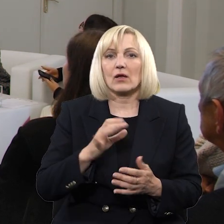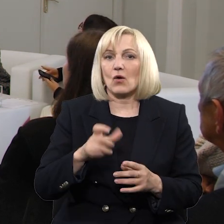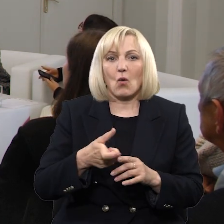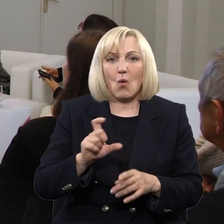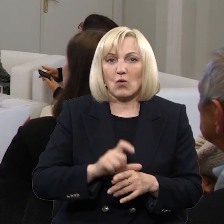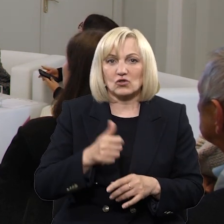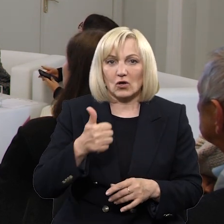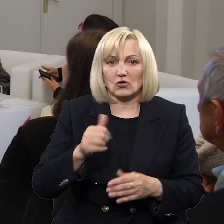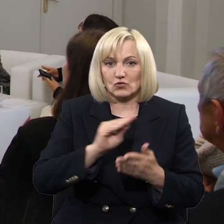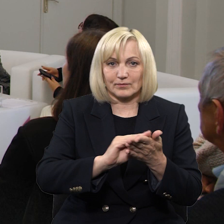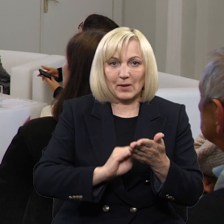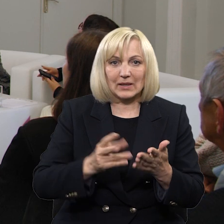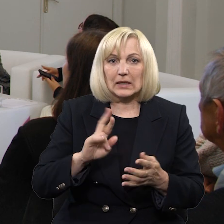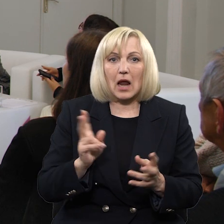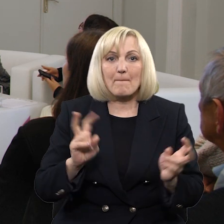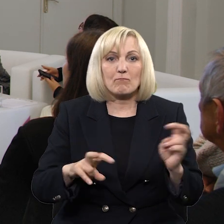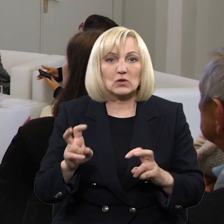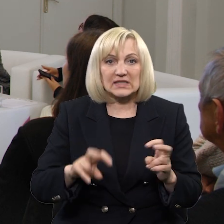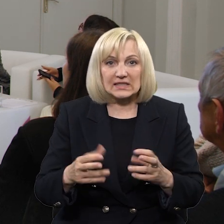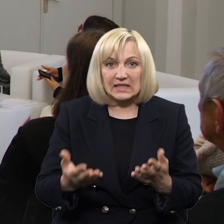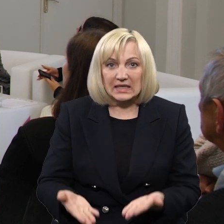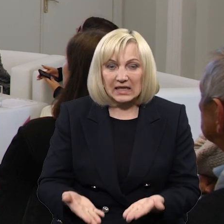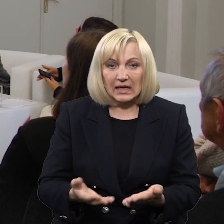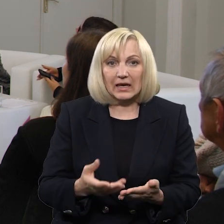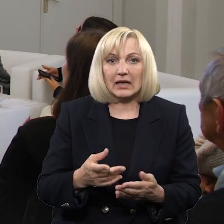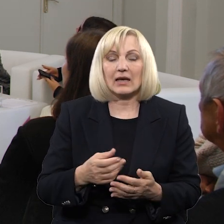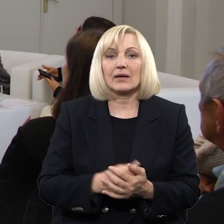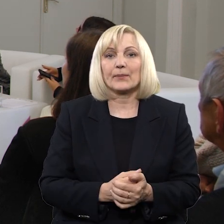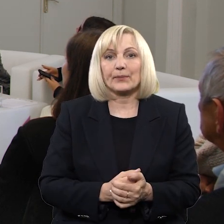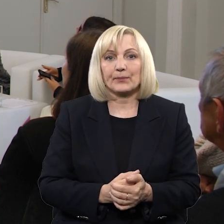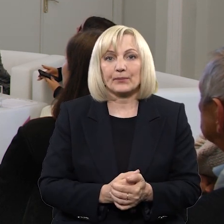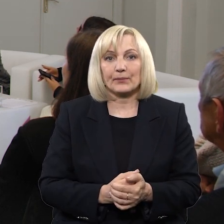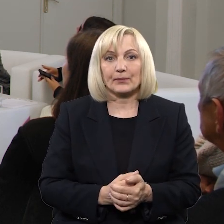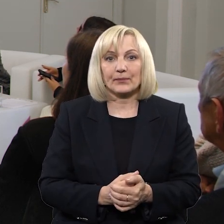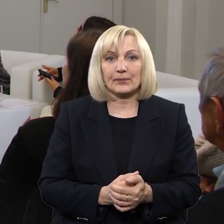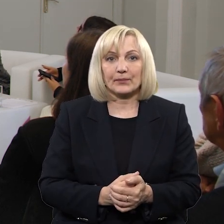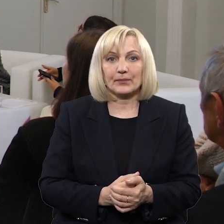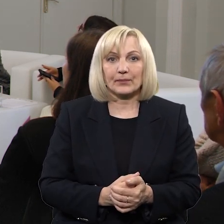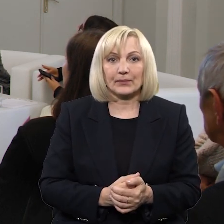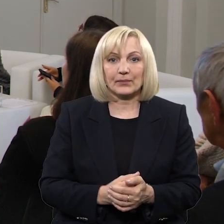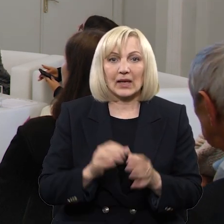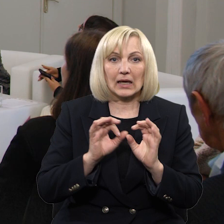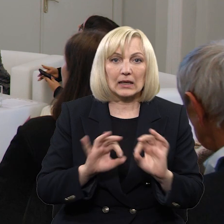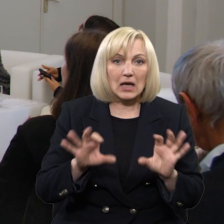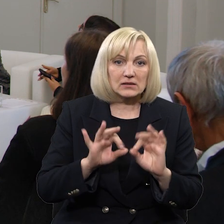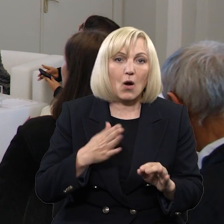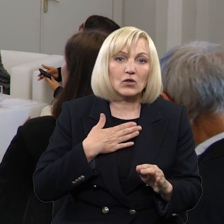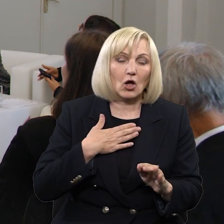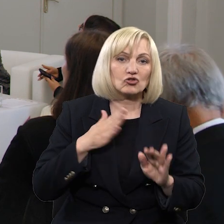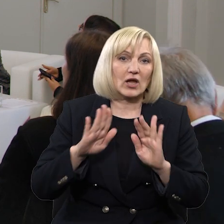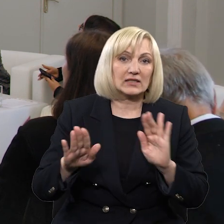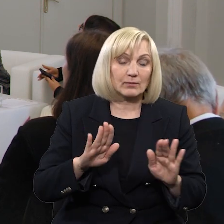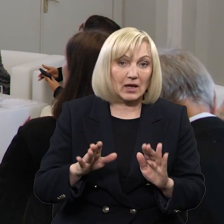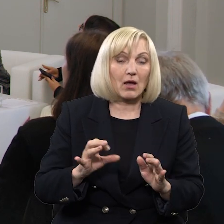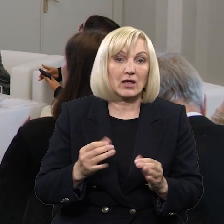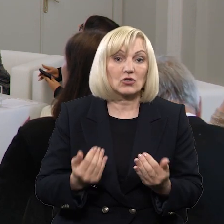хорошо все изложено для посетителей теперь на этом сайте рассказ о нашей